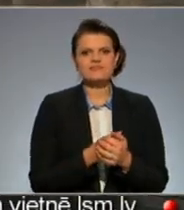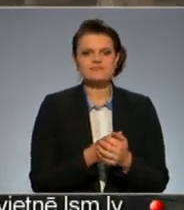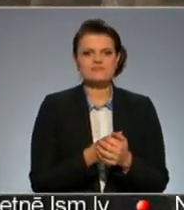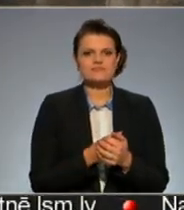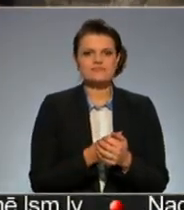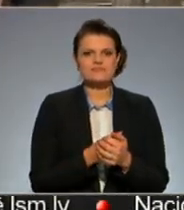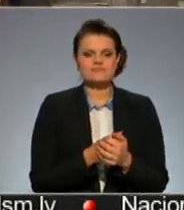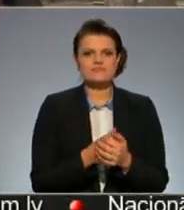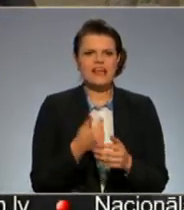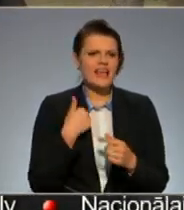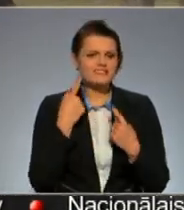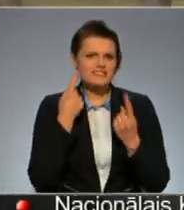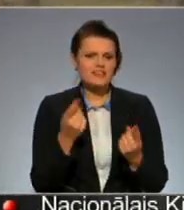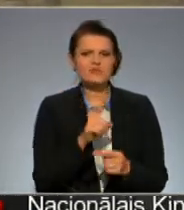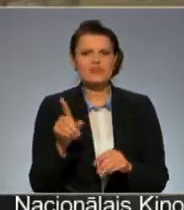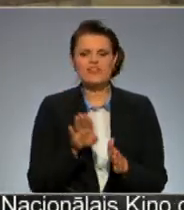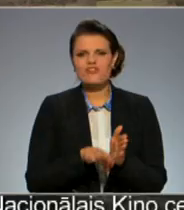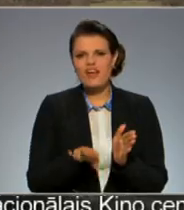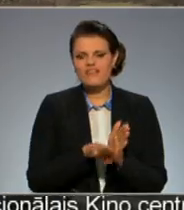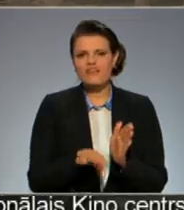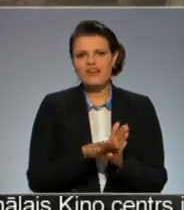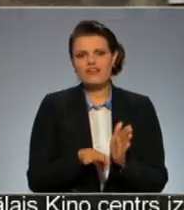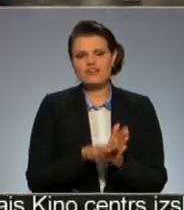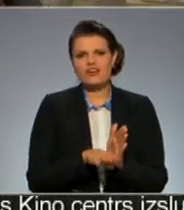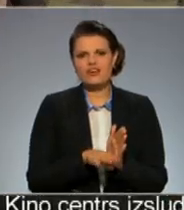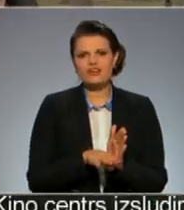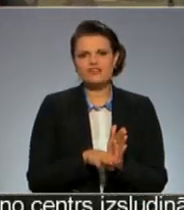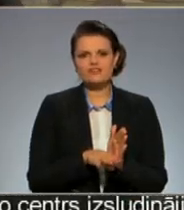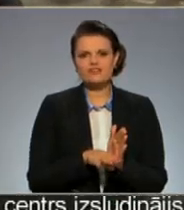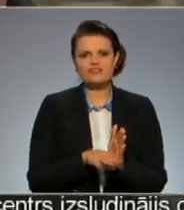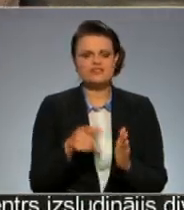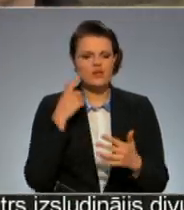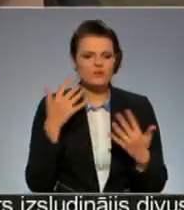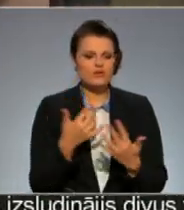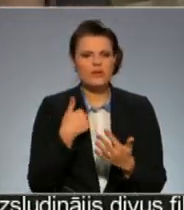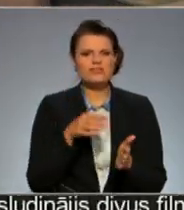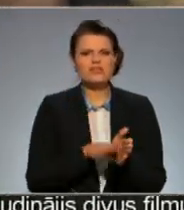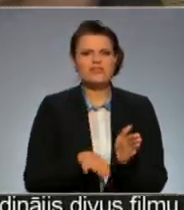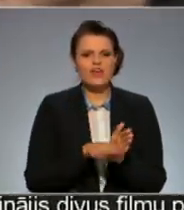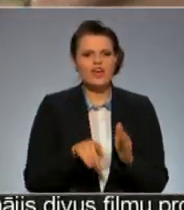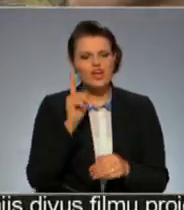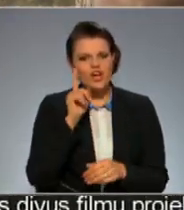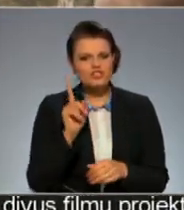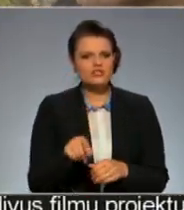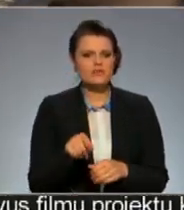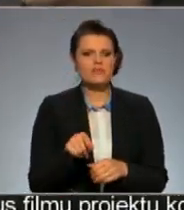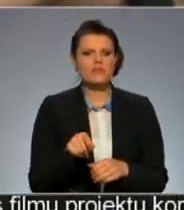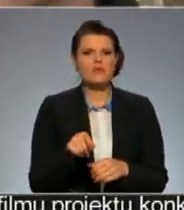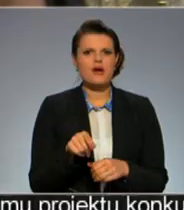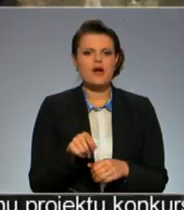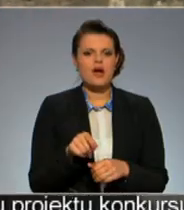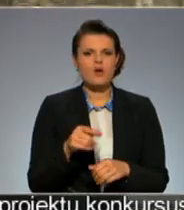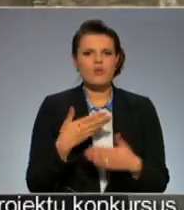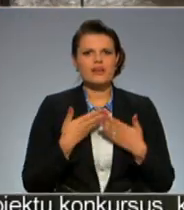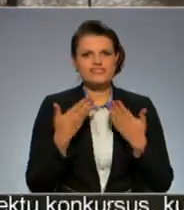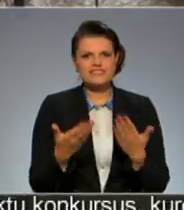kā es nezinu ir vienkārši es domāju ka es vienkārši māku es māku